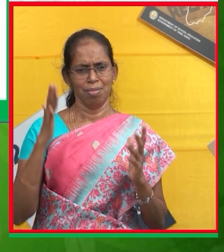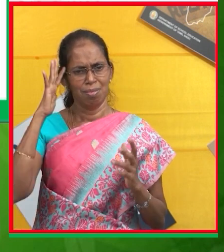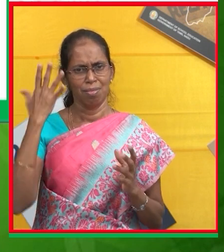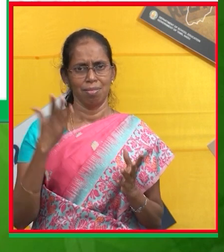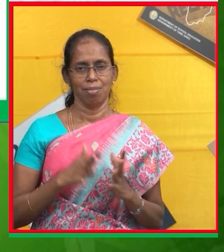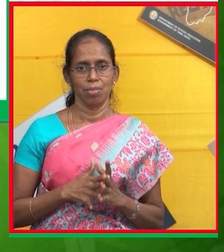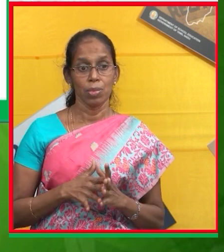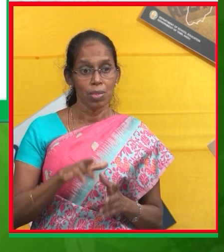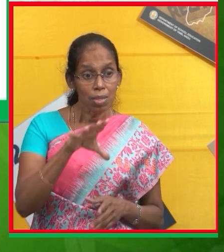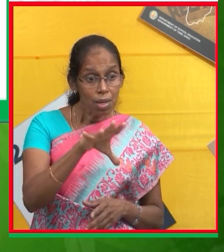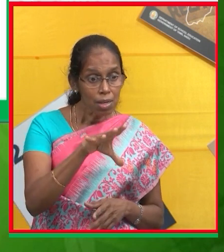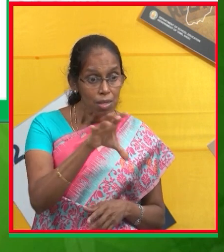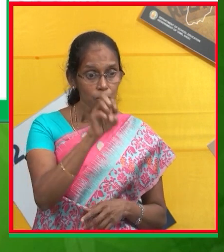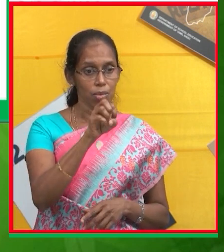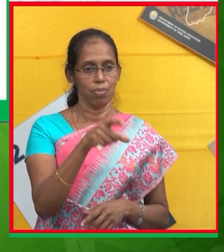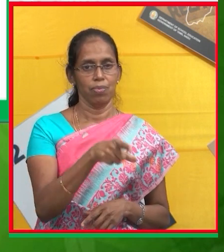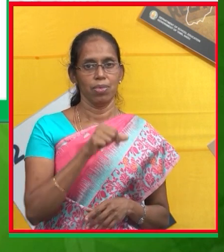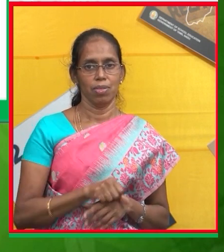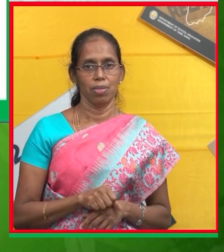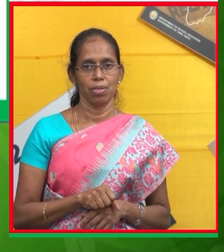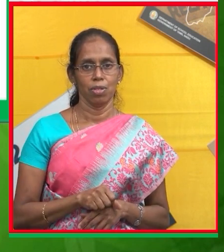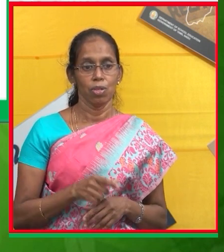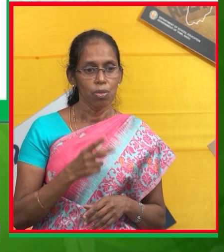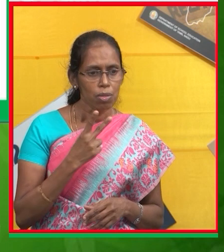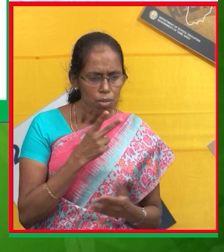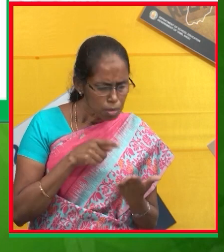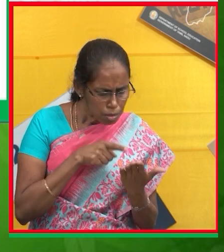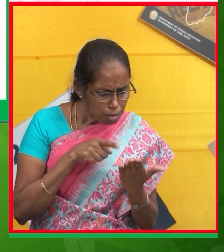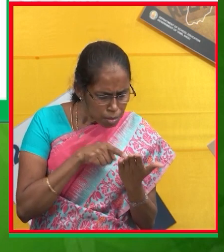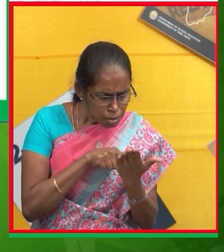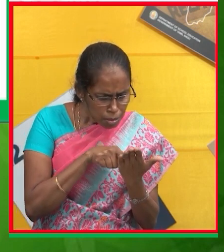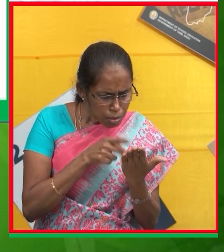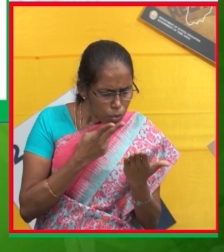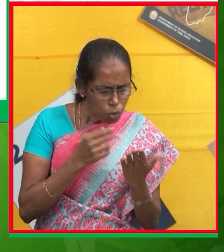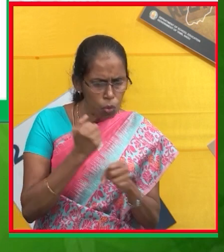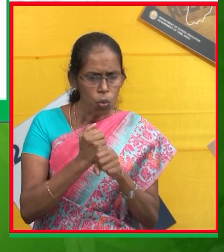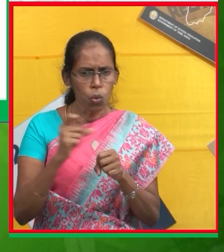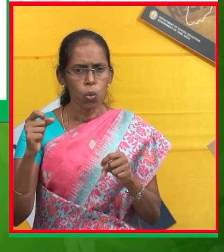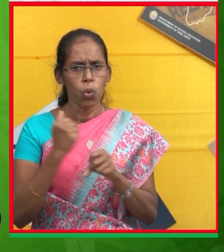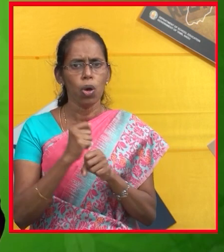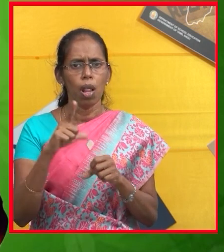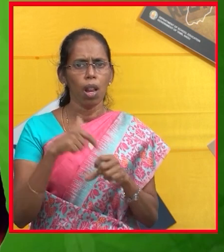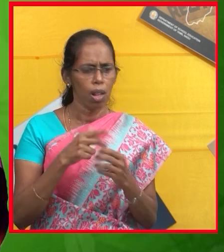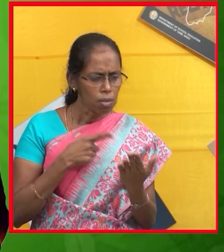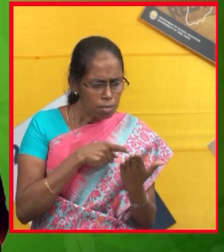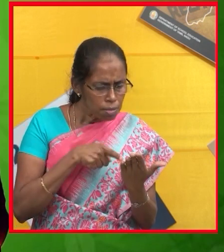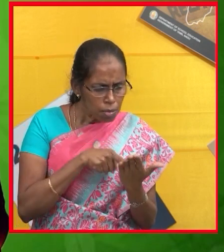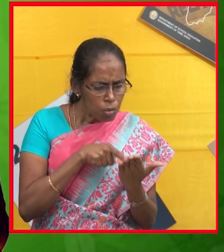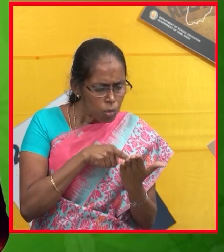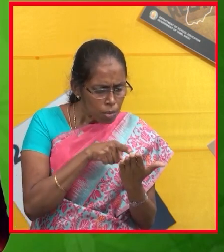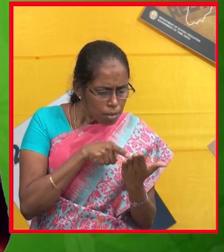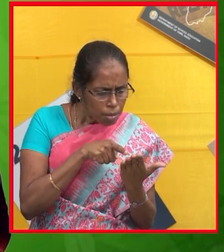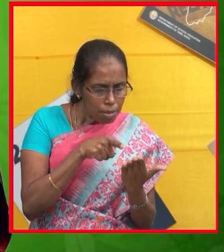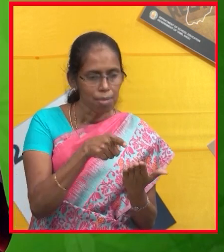whenever we spotted something in the sea, we had to Google it to learn more about the species. குறிப்பாக எதை